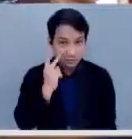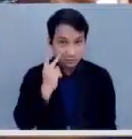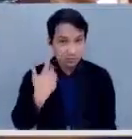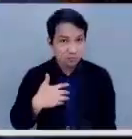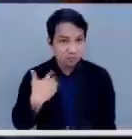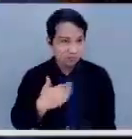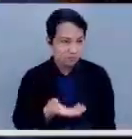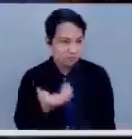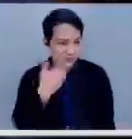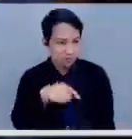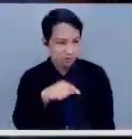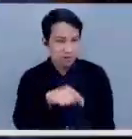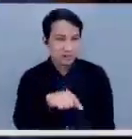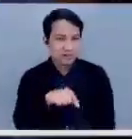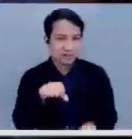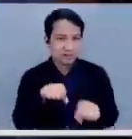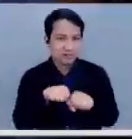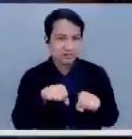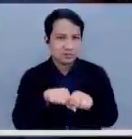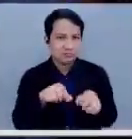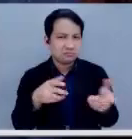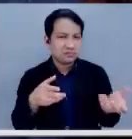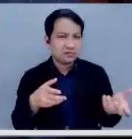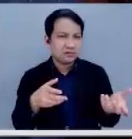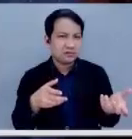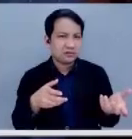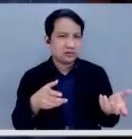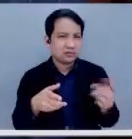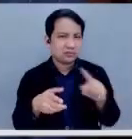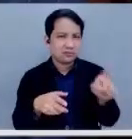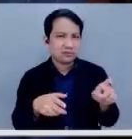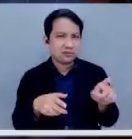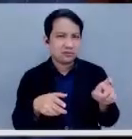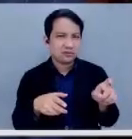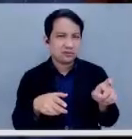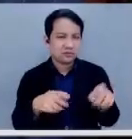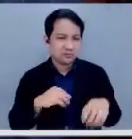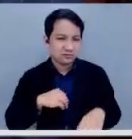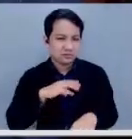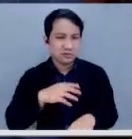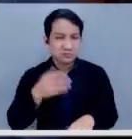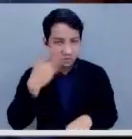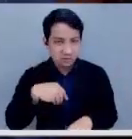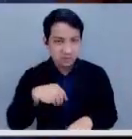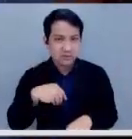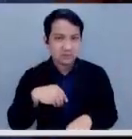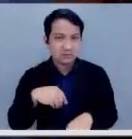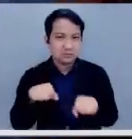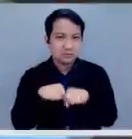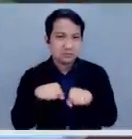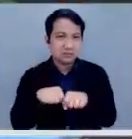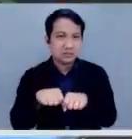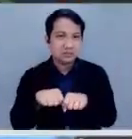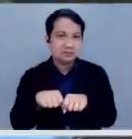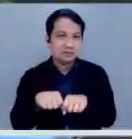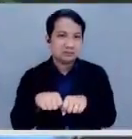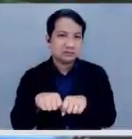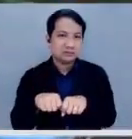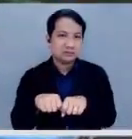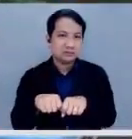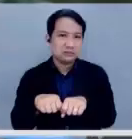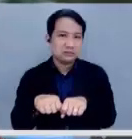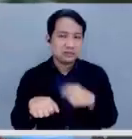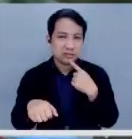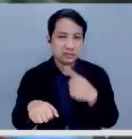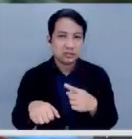sapatos dito. Sir, sagot, tanong ko sa inyo, ano ba ang nagpapa-standout sa mga Marikina shoes sa tingin nyo? Marikina shoes kasi